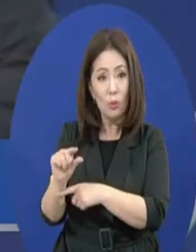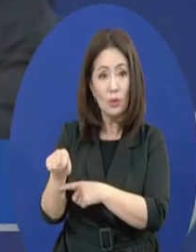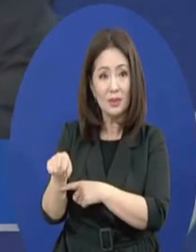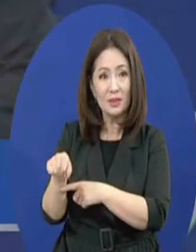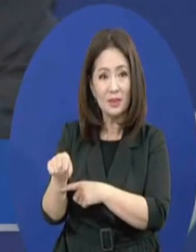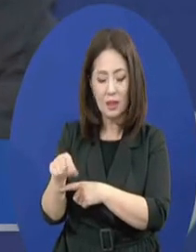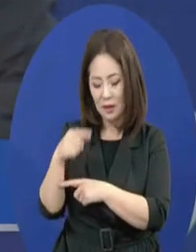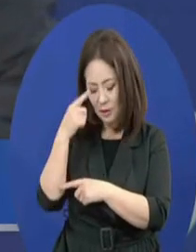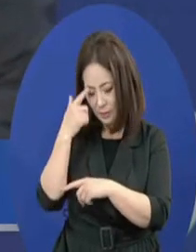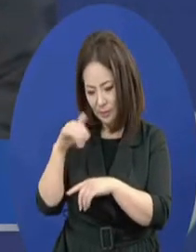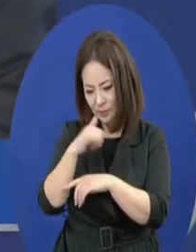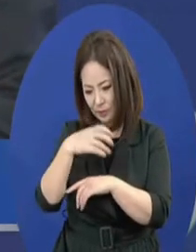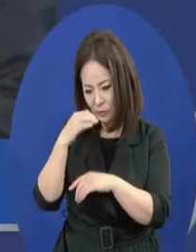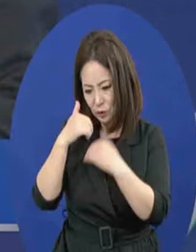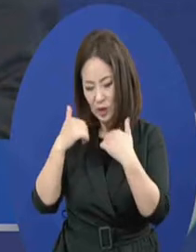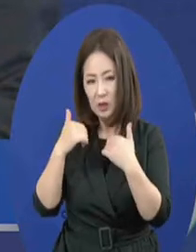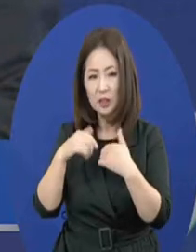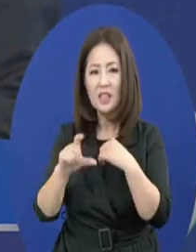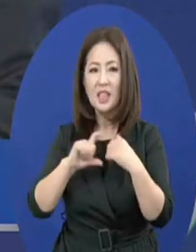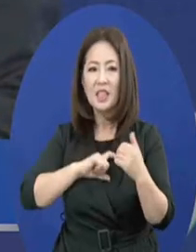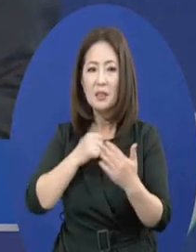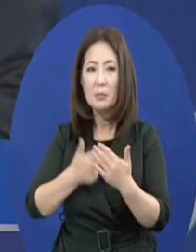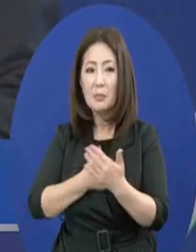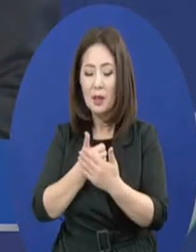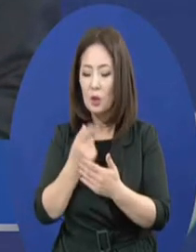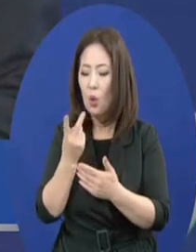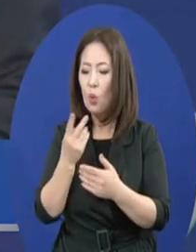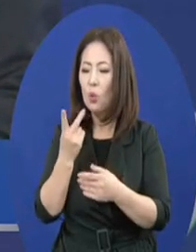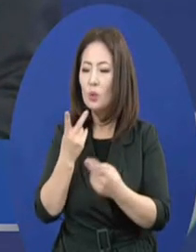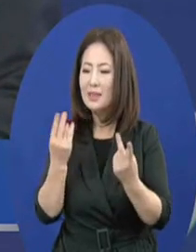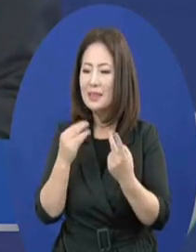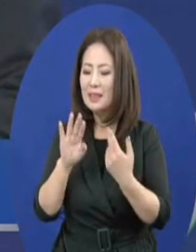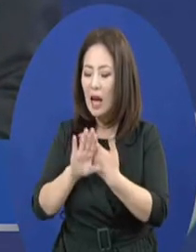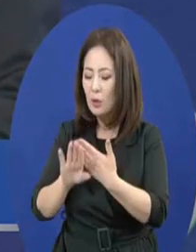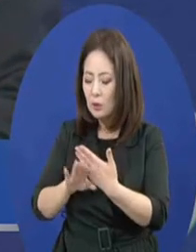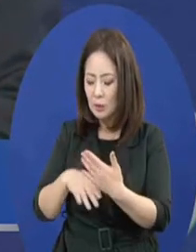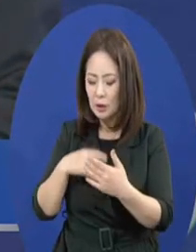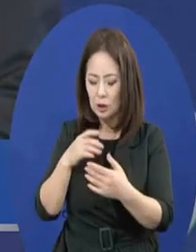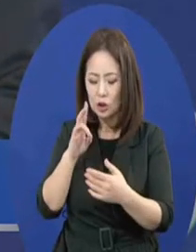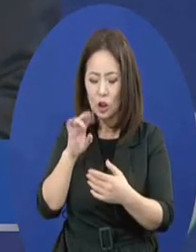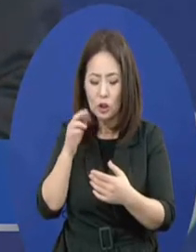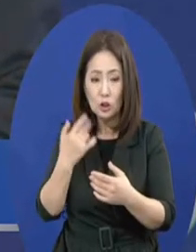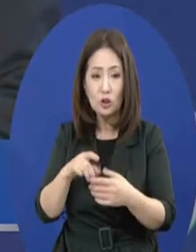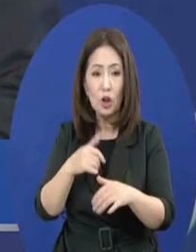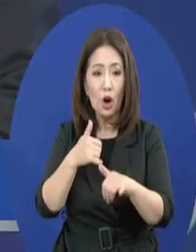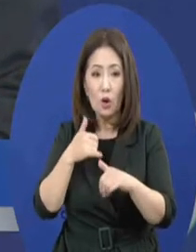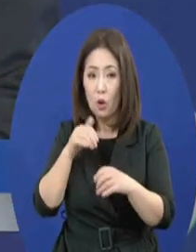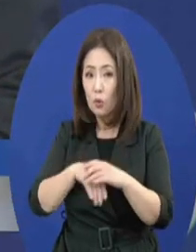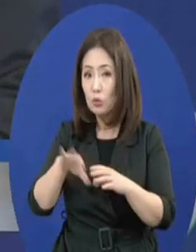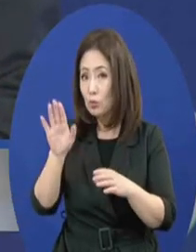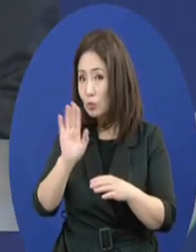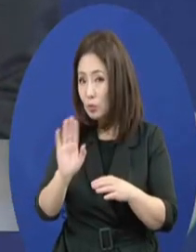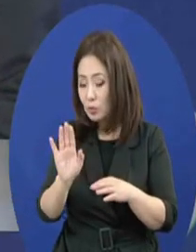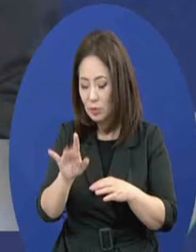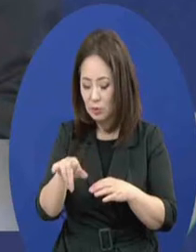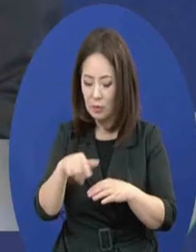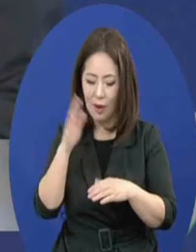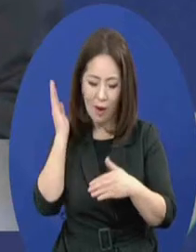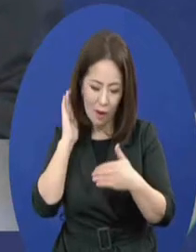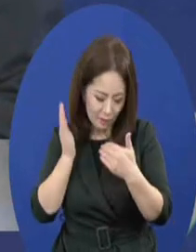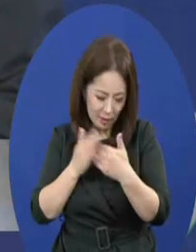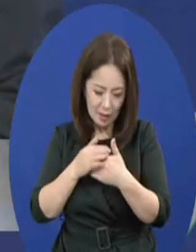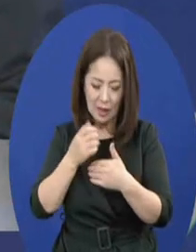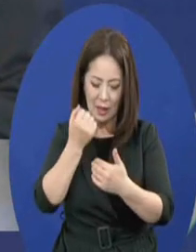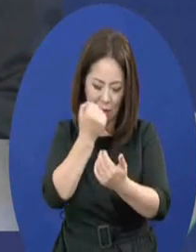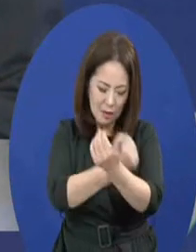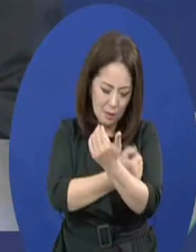төвтнөл бүрэн эрхт байдал, үндэсний аюулгүй байдал ноцтой хорог хохирол учруулж болцгүй авилах, мөнгө угаах, хар тамхи,